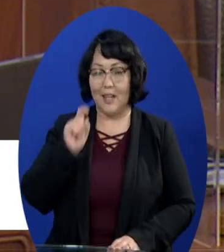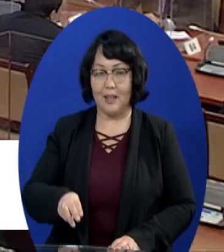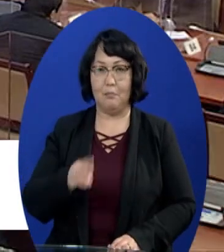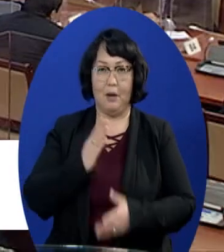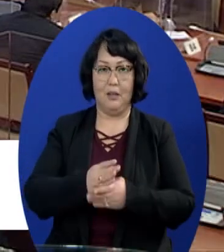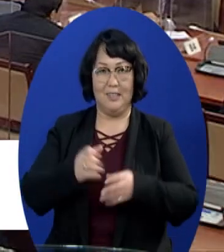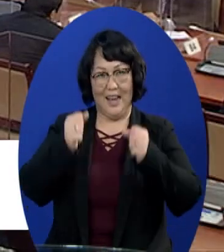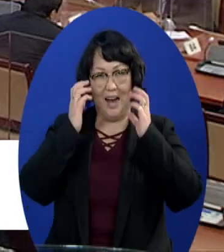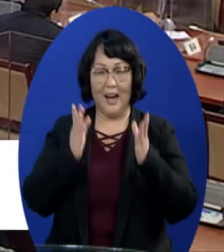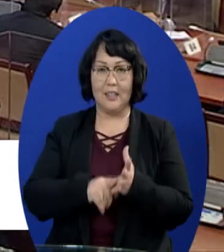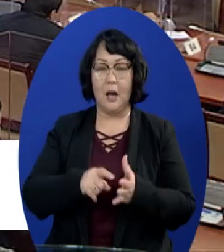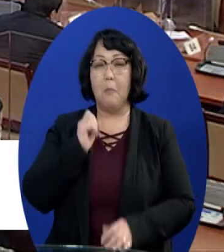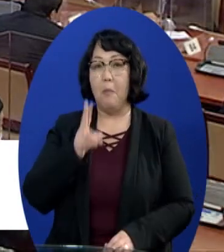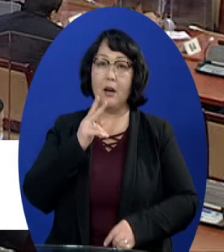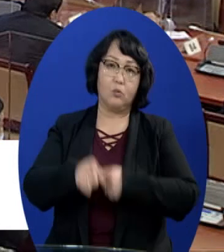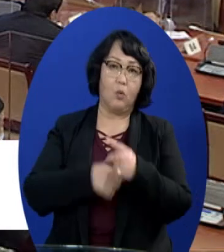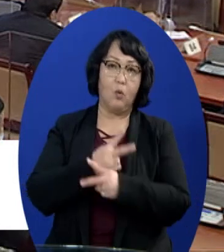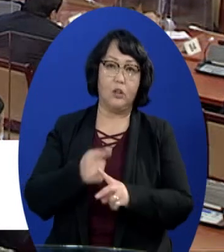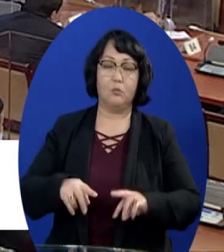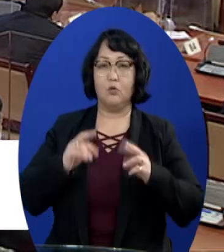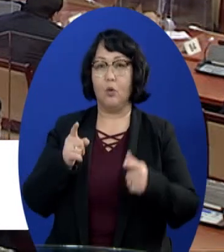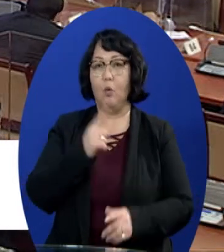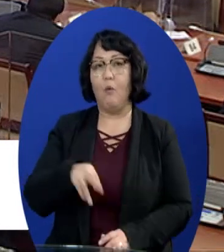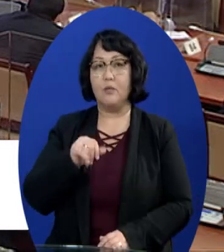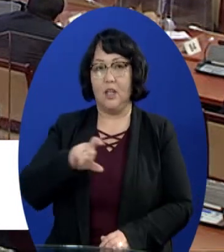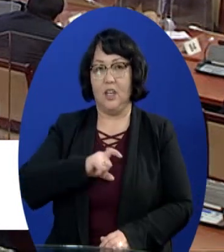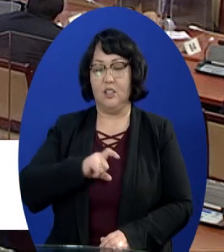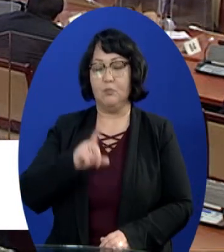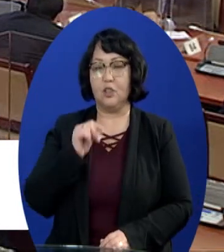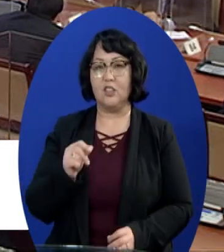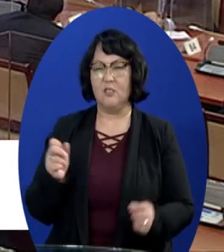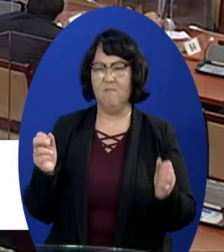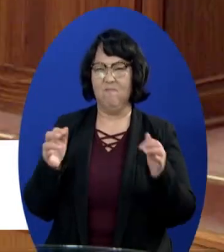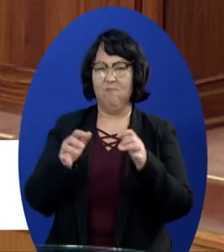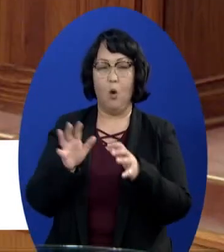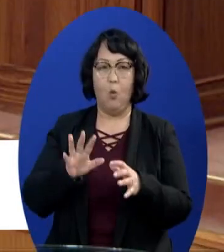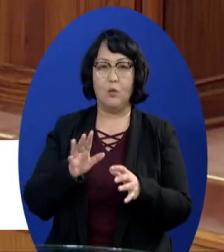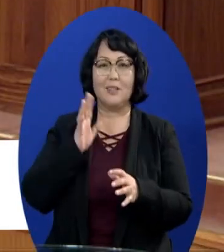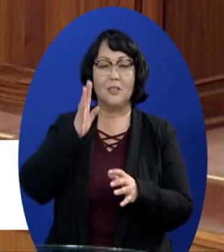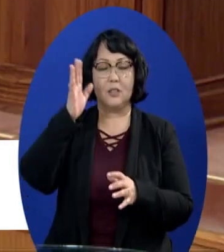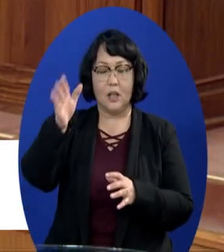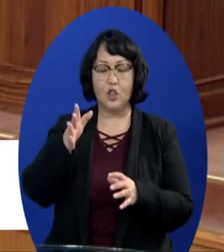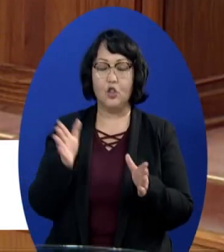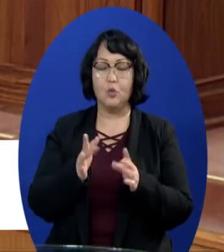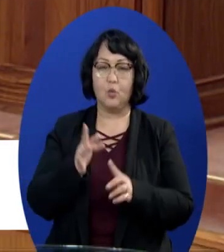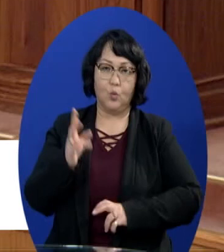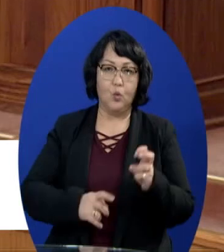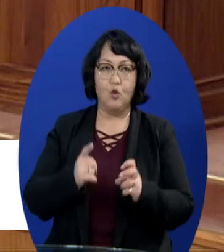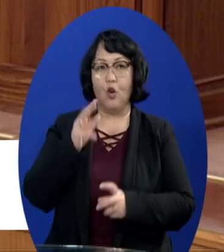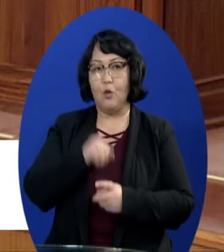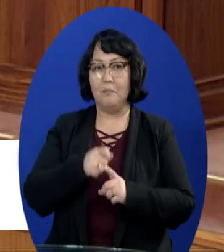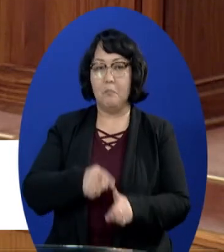байгаараа. Банкны хуулийн нэмэлт өөрчлөлтөөр хувьцаа эзэмшигчдийн төвлөрөл буурна. Үүнийг дагаад цаашдаа жижиг дунд үйлдвэрлэл хөрөнгө оруулалтын